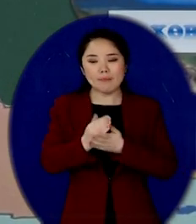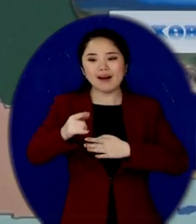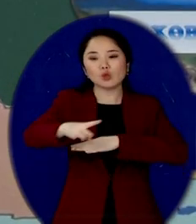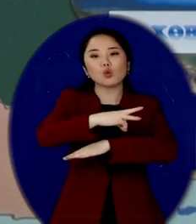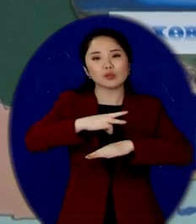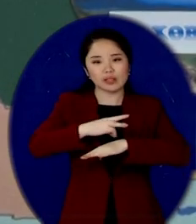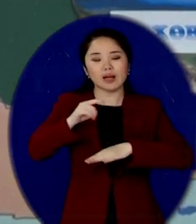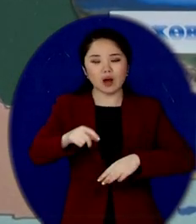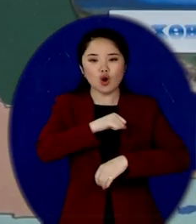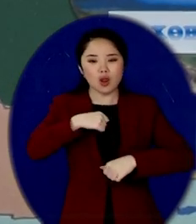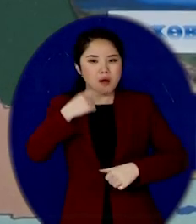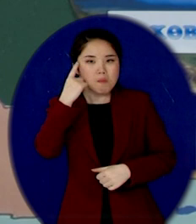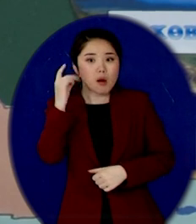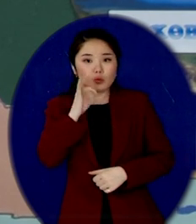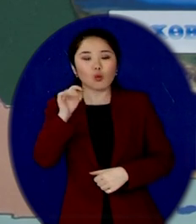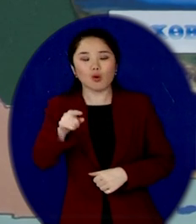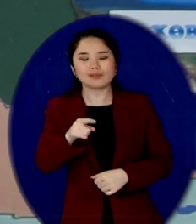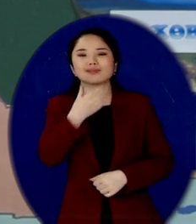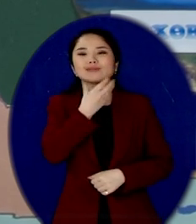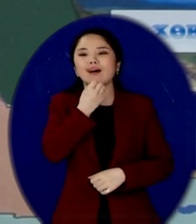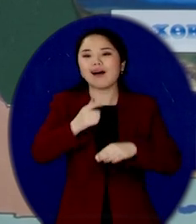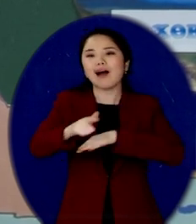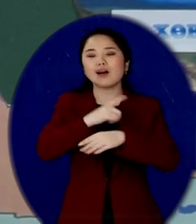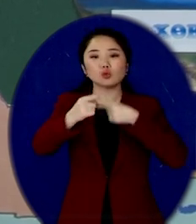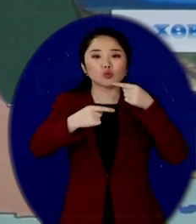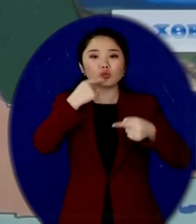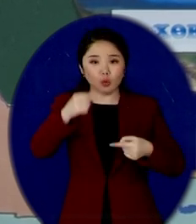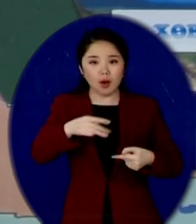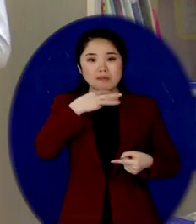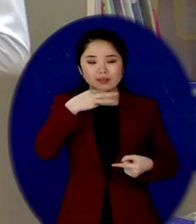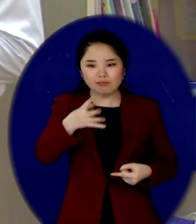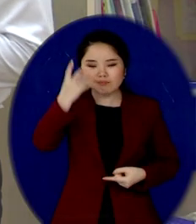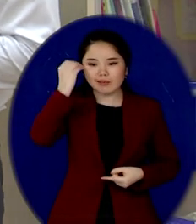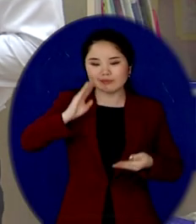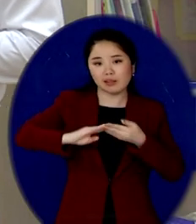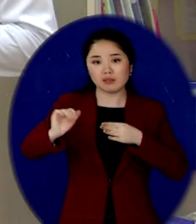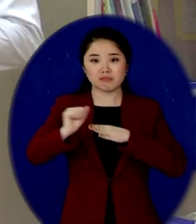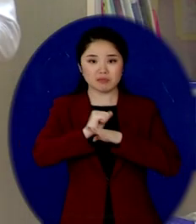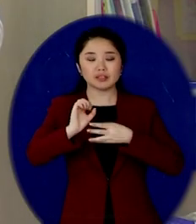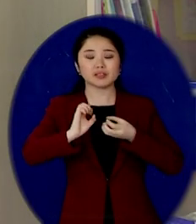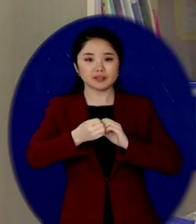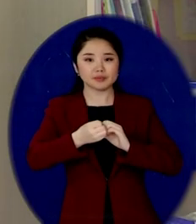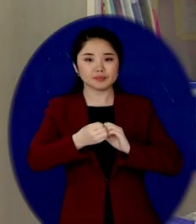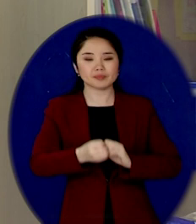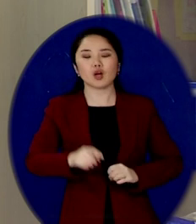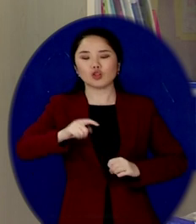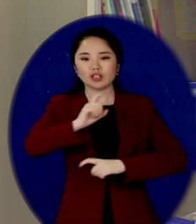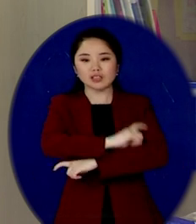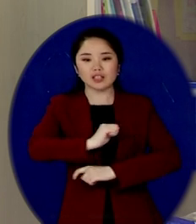нутгийн өөрийнхөө мэдхгүй байгаа үзэсгэлэнт газруудын талаар мэдж танилцуулга бэлдэж ирээрээ.